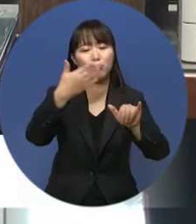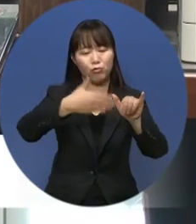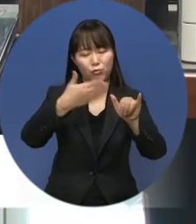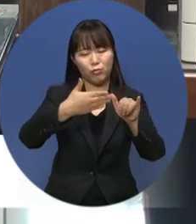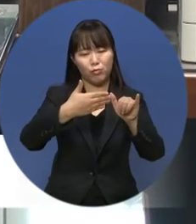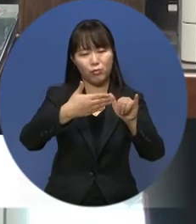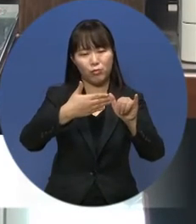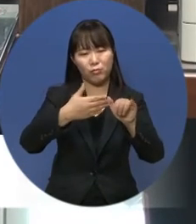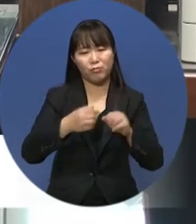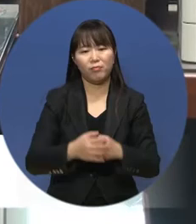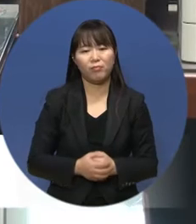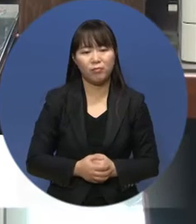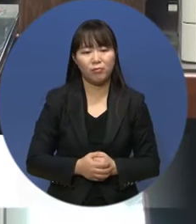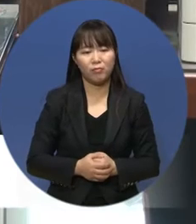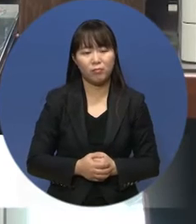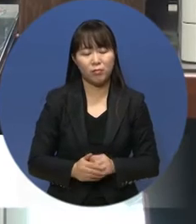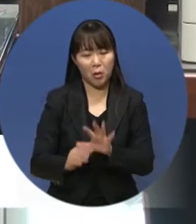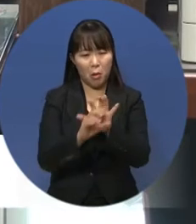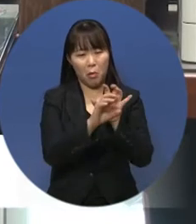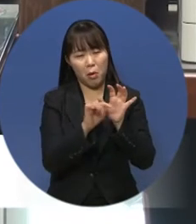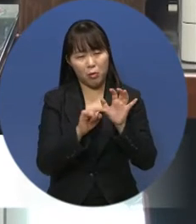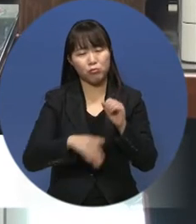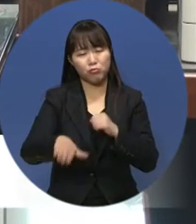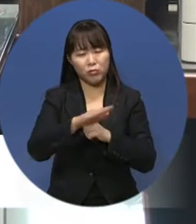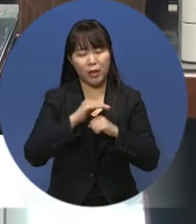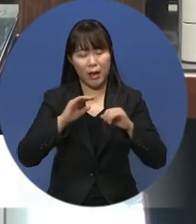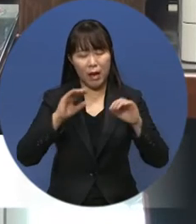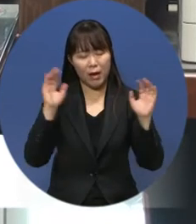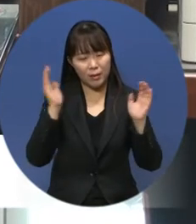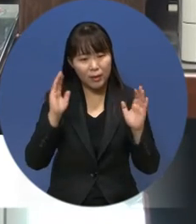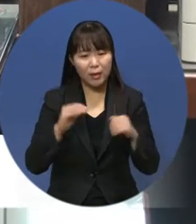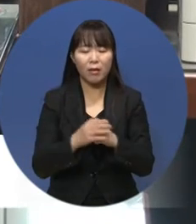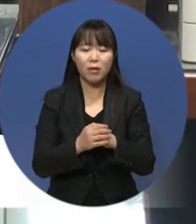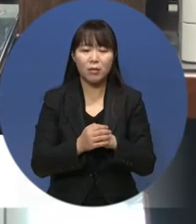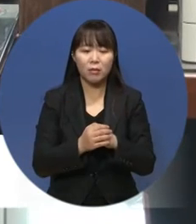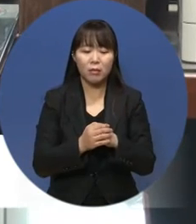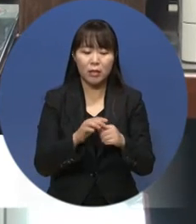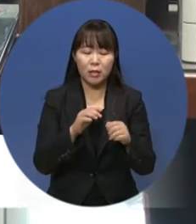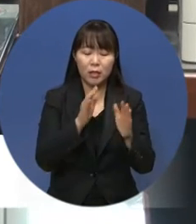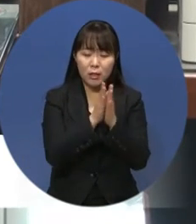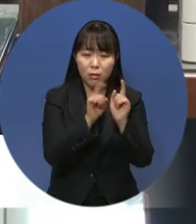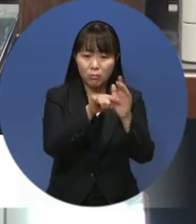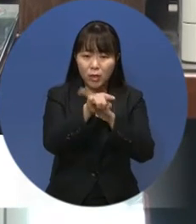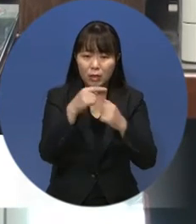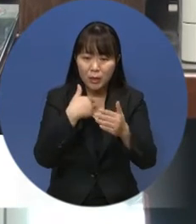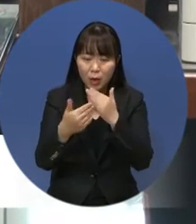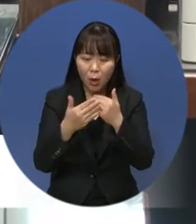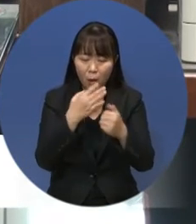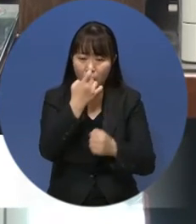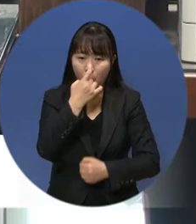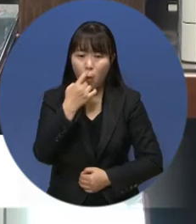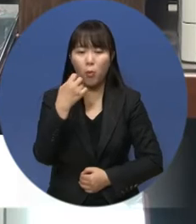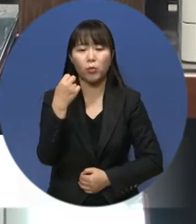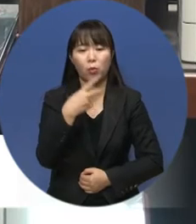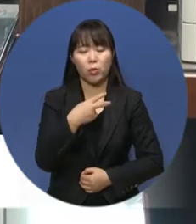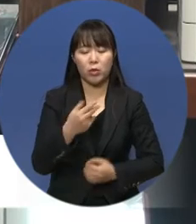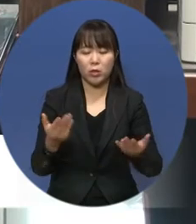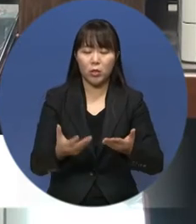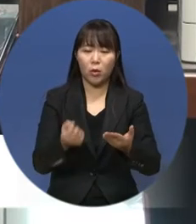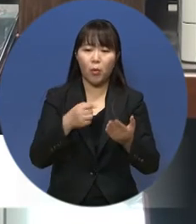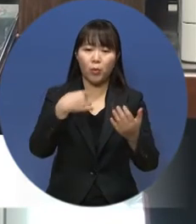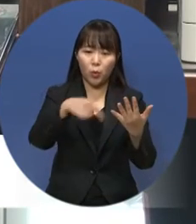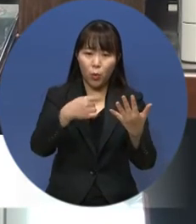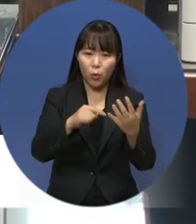진행하게 됐습니다 그러나 1 그로 저희 아이들이 1장 체험학습 니나 또 오직 업계